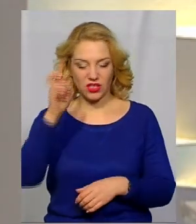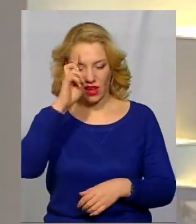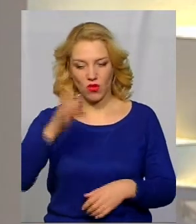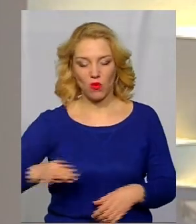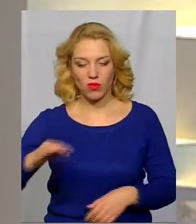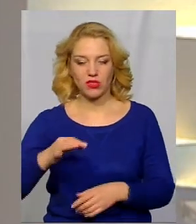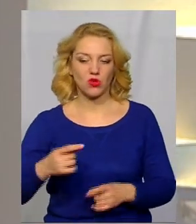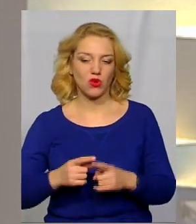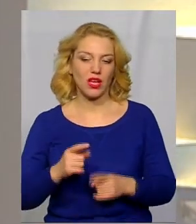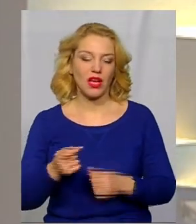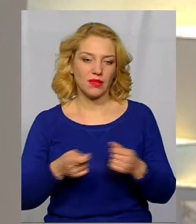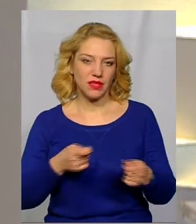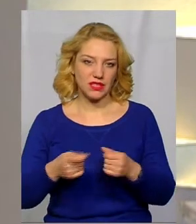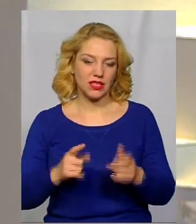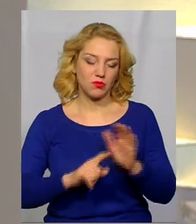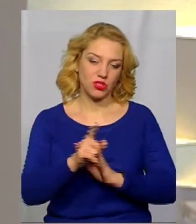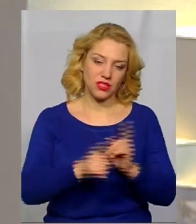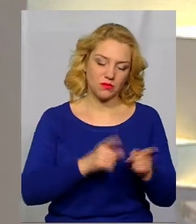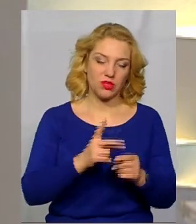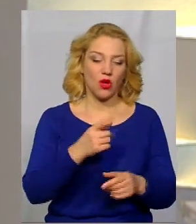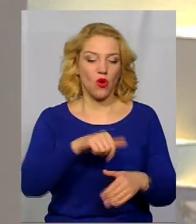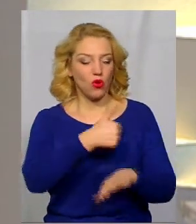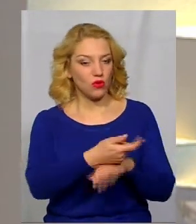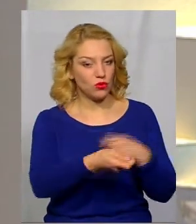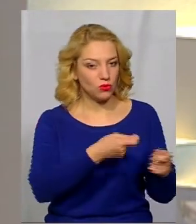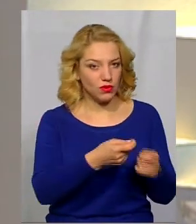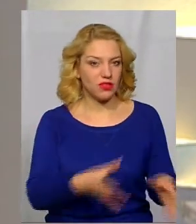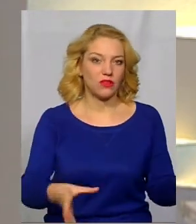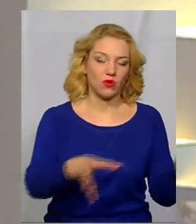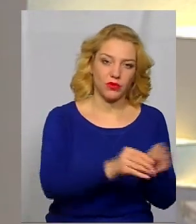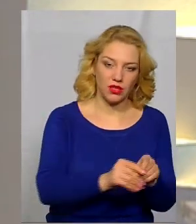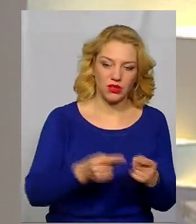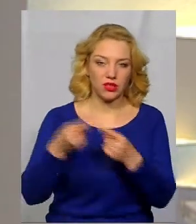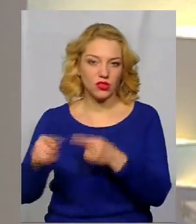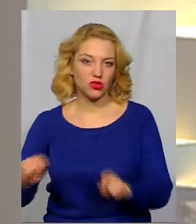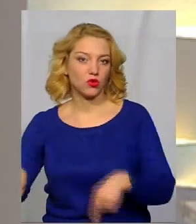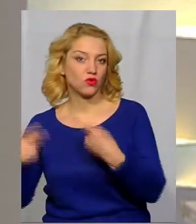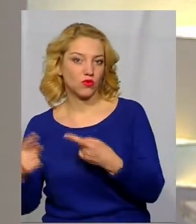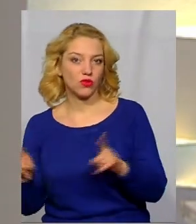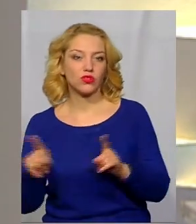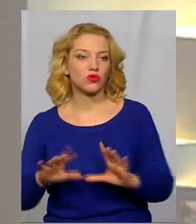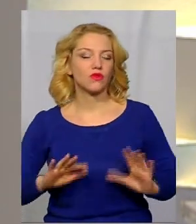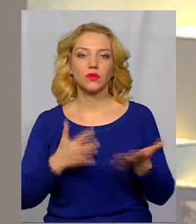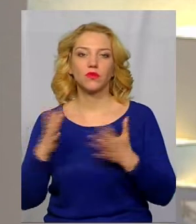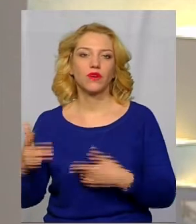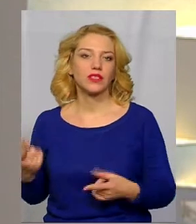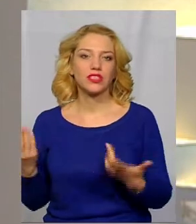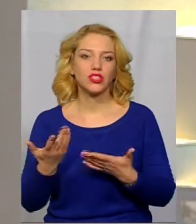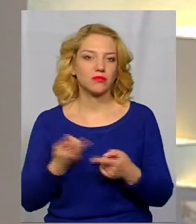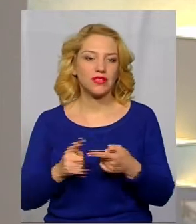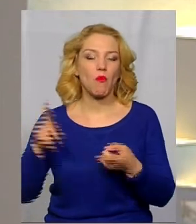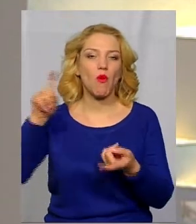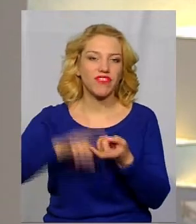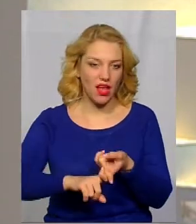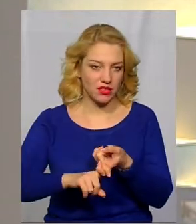зміни. Одні управління департаменти об'єднуються, інші управління утворюються. Що відбувається, з чим це пов